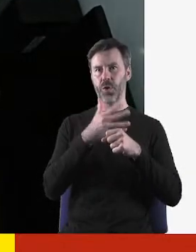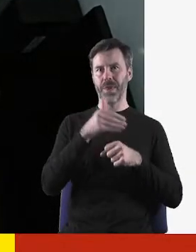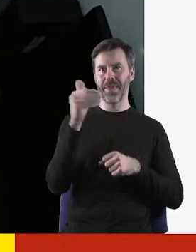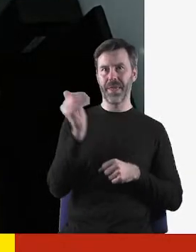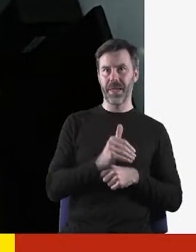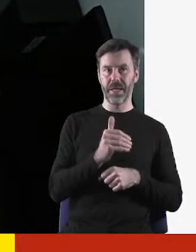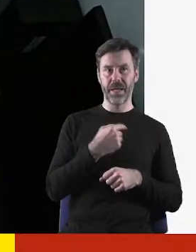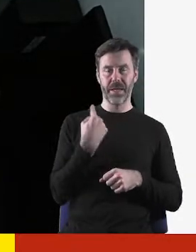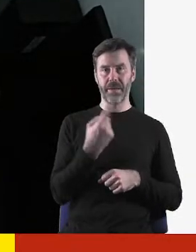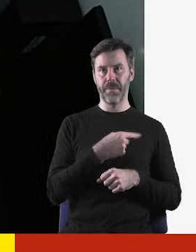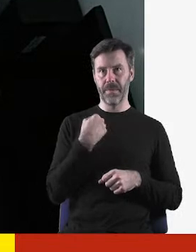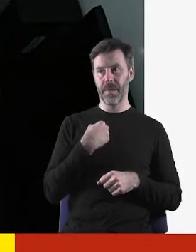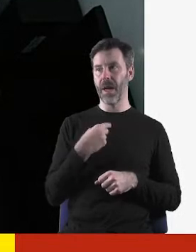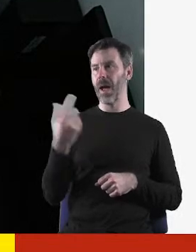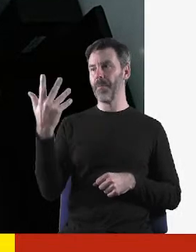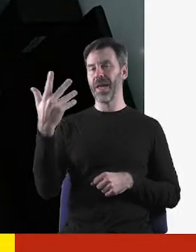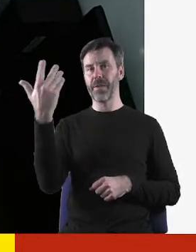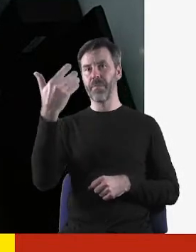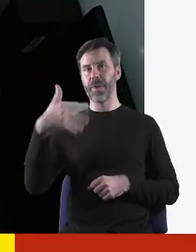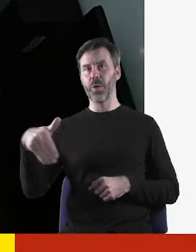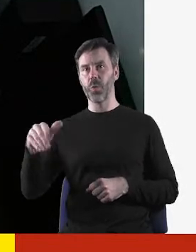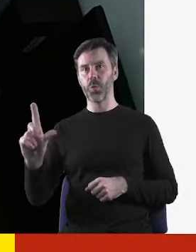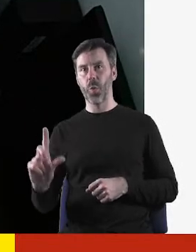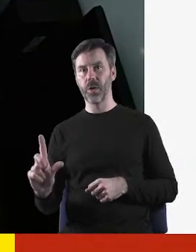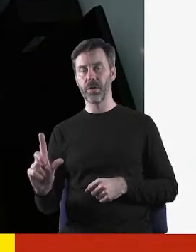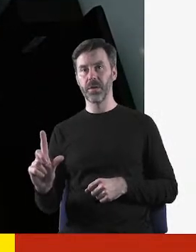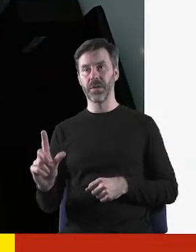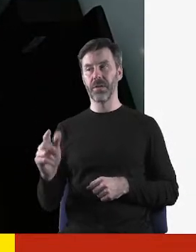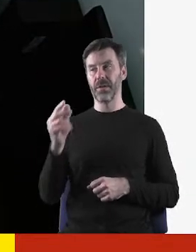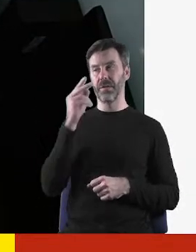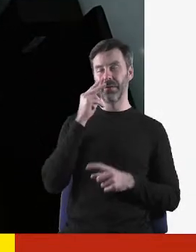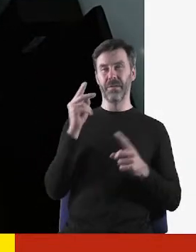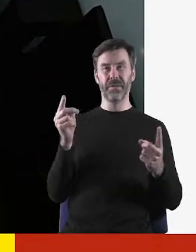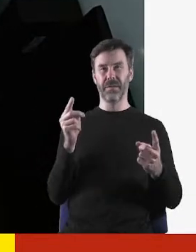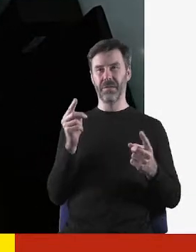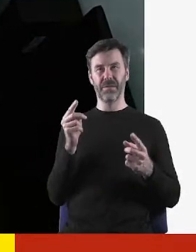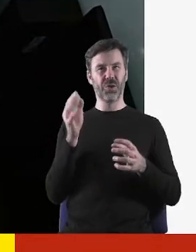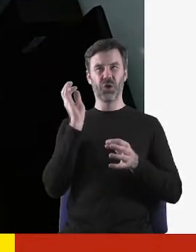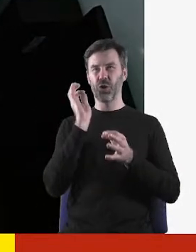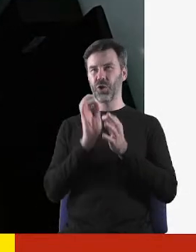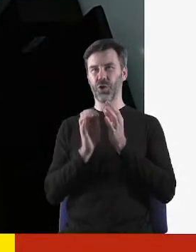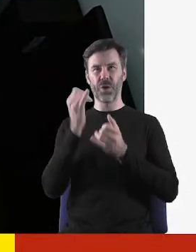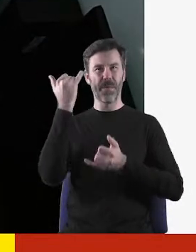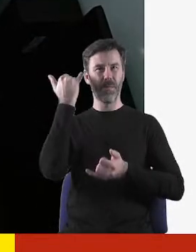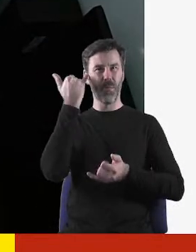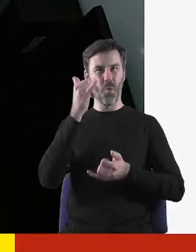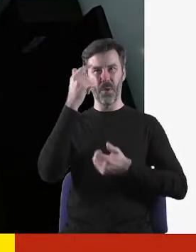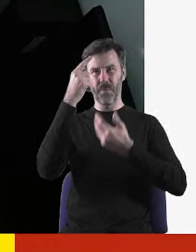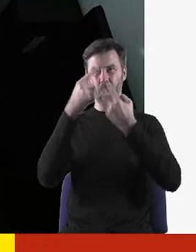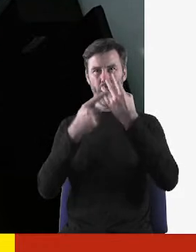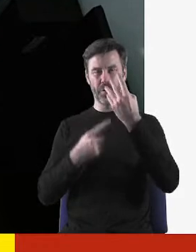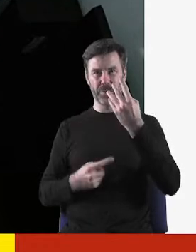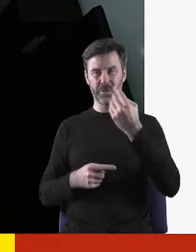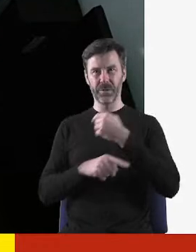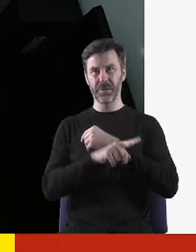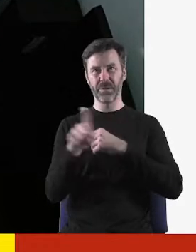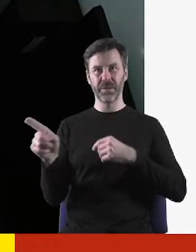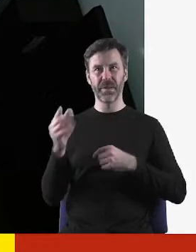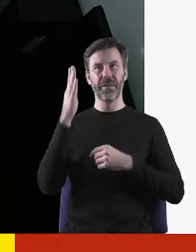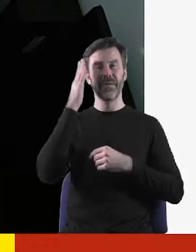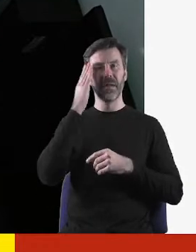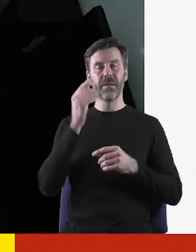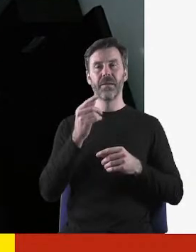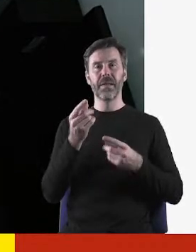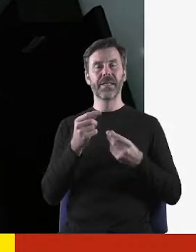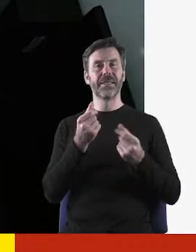tych 5 milionów już dzisiaj jest w sposób rażąco niedoszacowana, bo wszyscy zdajemy sobie sprawę ze znaczącego